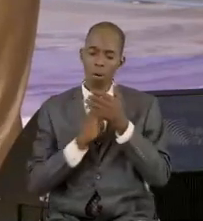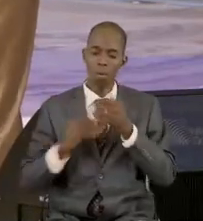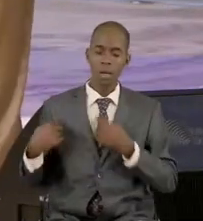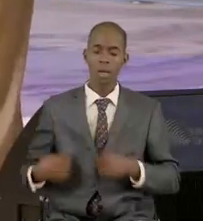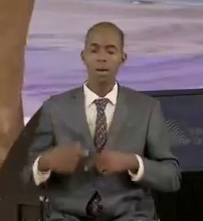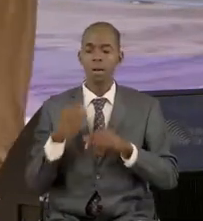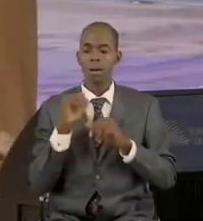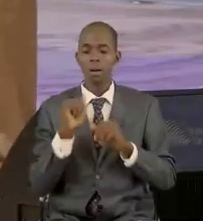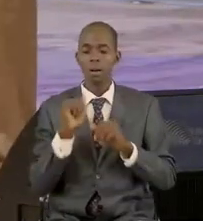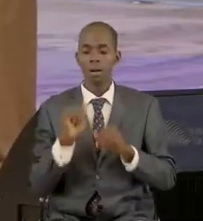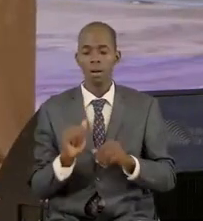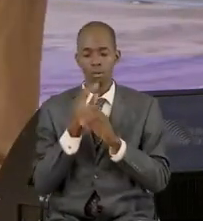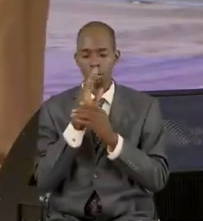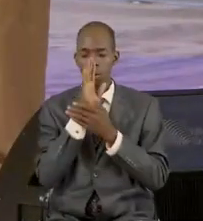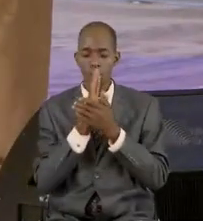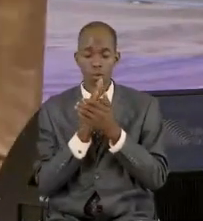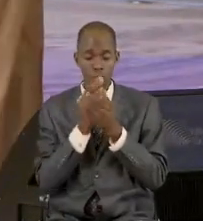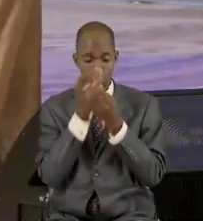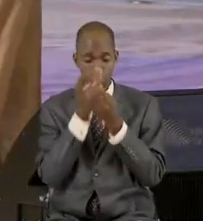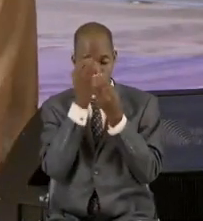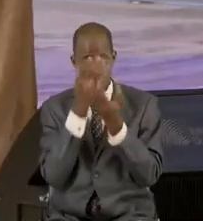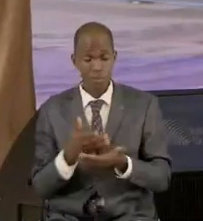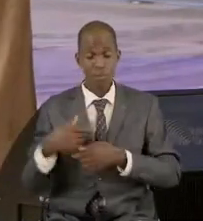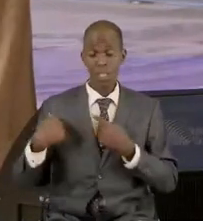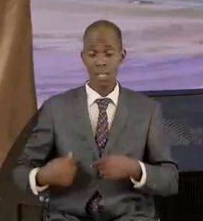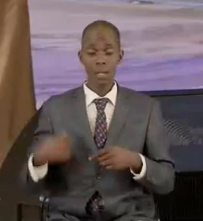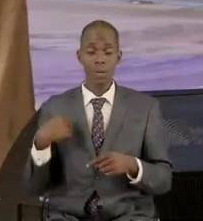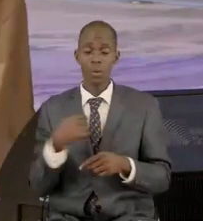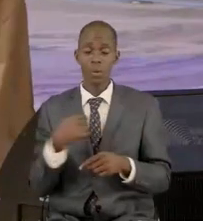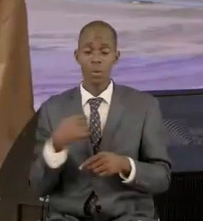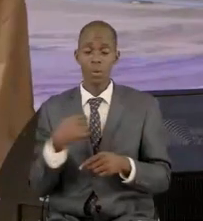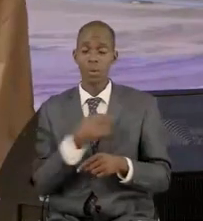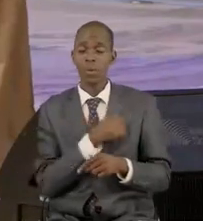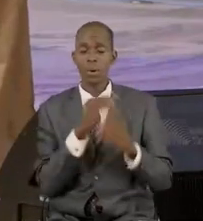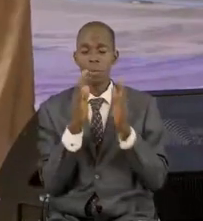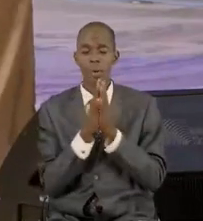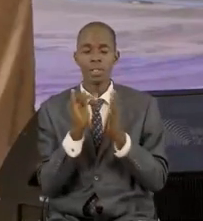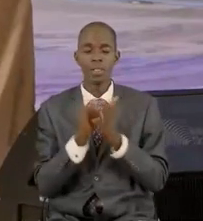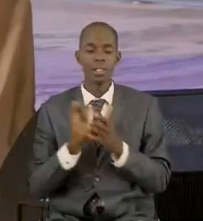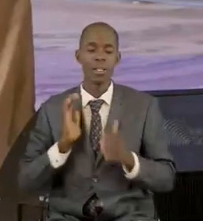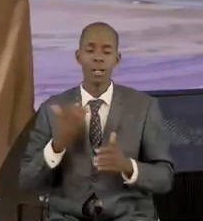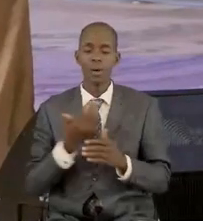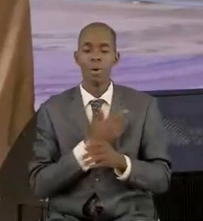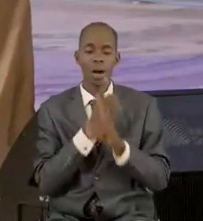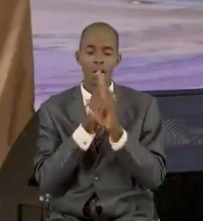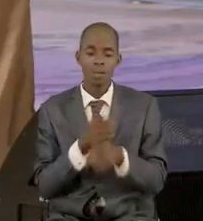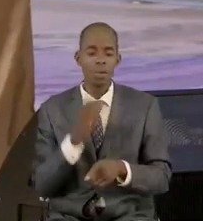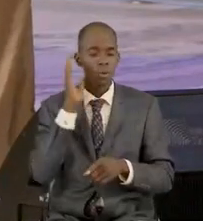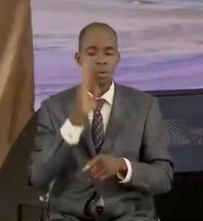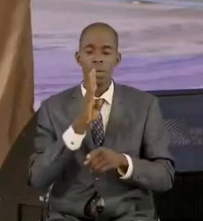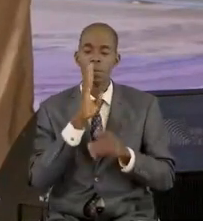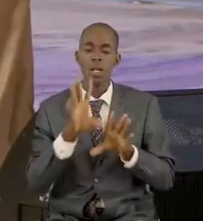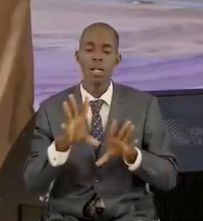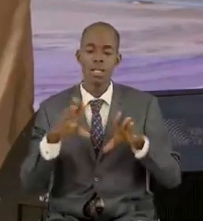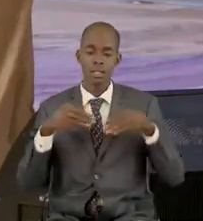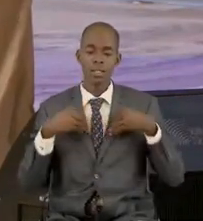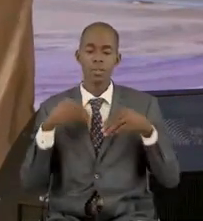humble de coeur assujetti nous pourrions Seigneur que notre réponse te soit agréable